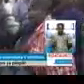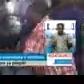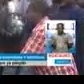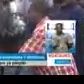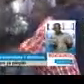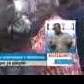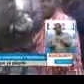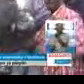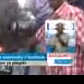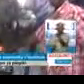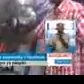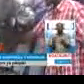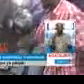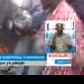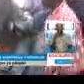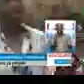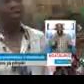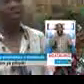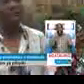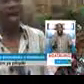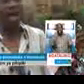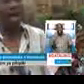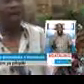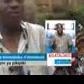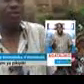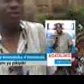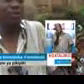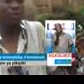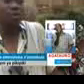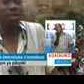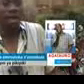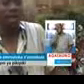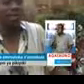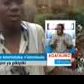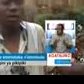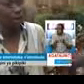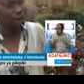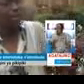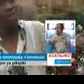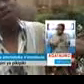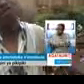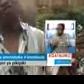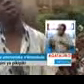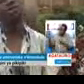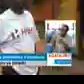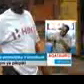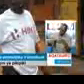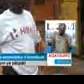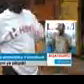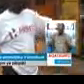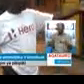bayingira kumoto zaaaagigenda ogiraba nga abafunye ekisoko ky'okusingako wasobola okukola ekintu ekisingako